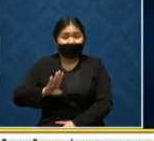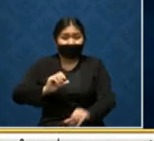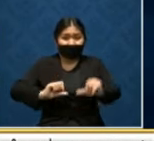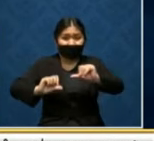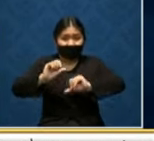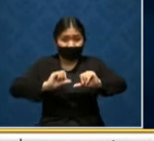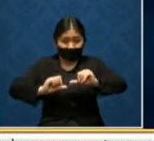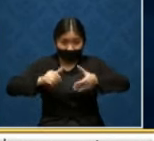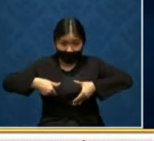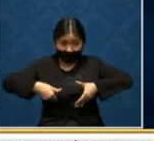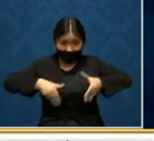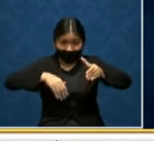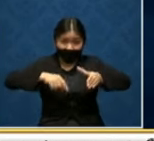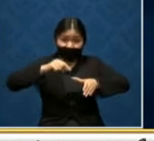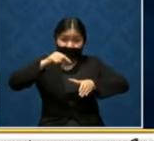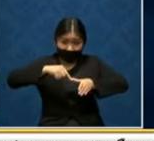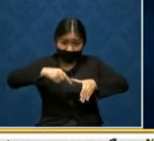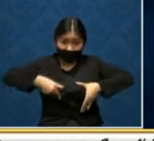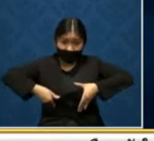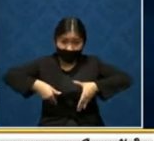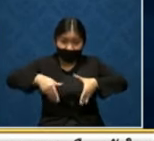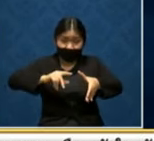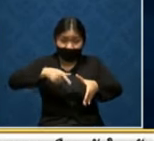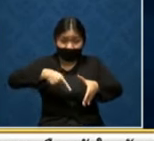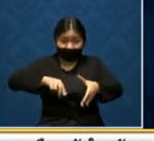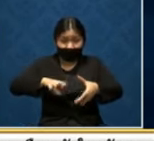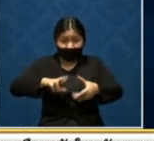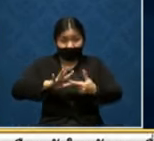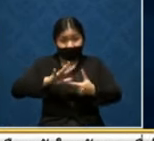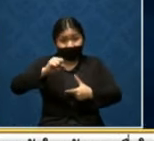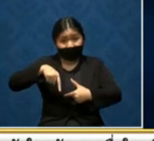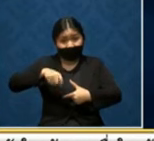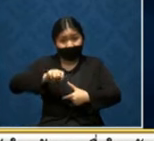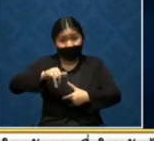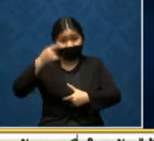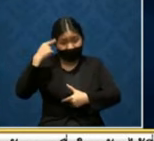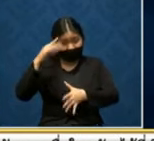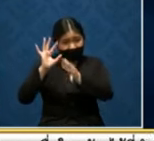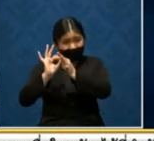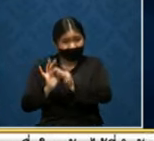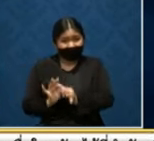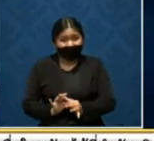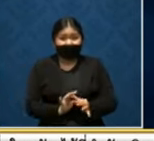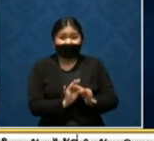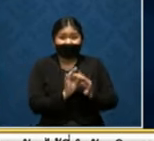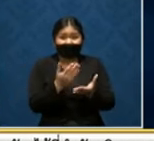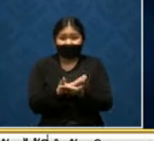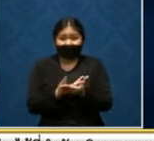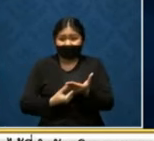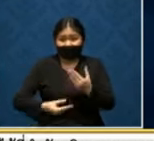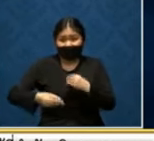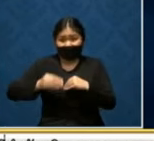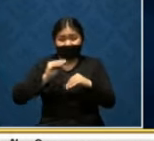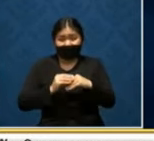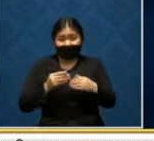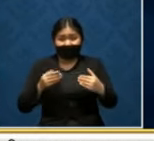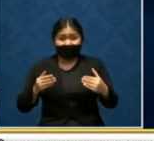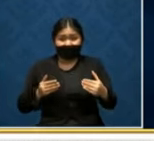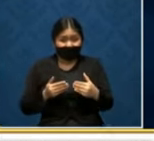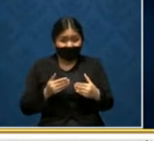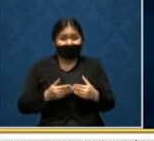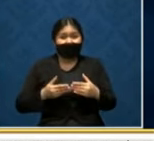พาราเซตยางพาราเพื่อใช้ทำถนนพาราซอยนั้นมันมีเหตุการณ์เชื่อมโยงให้เพิ่มเงินในกระเป๋าข้าราชการระดับสูง